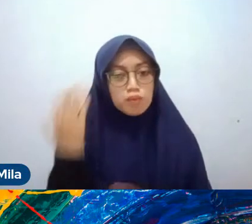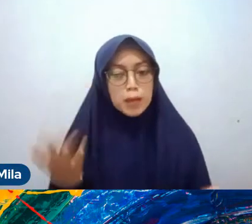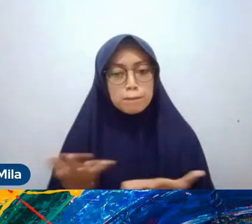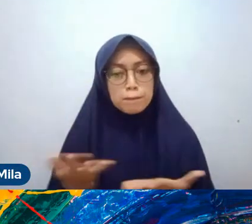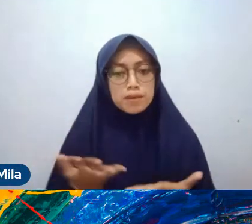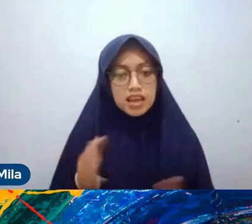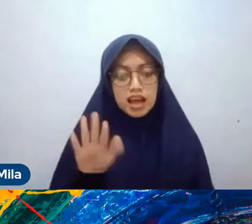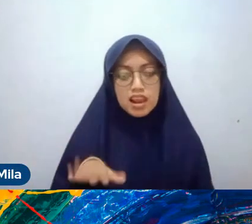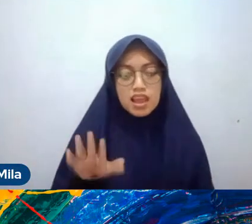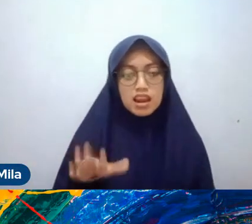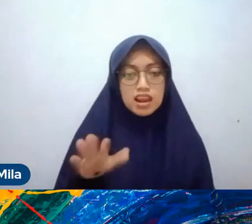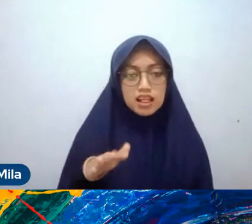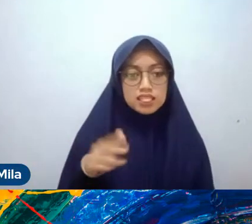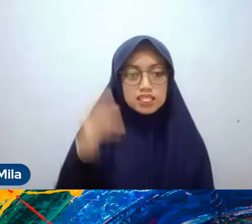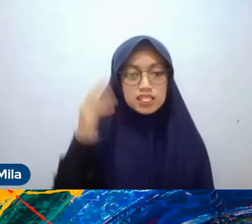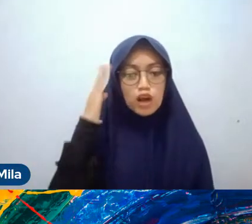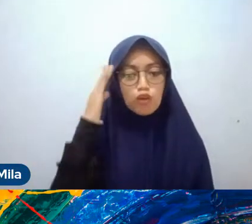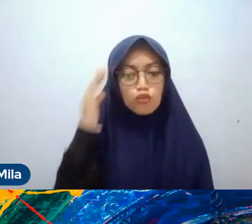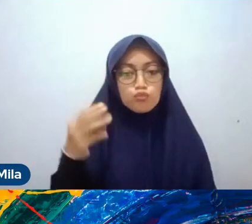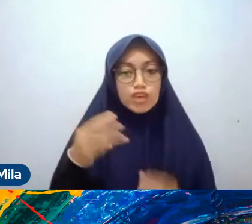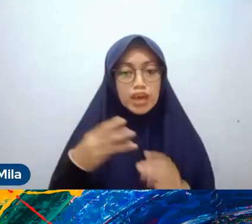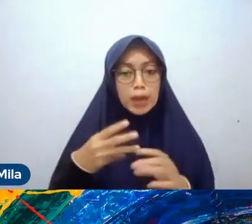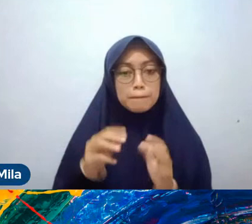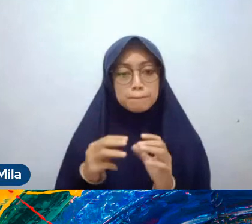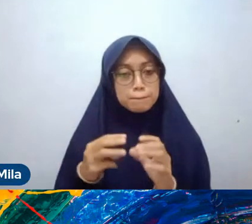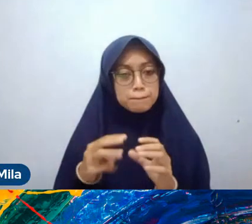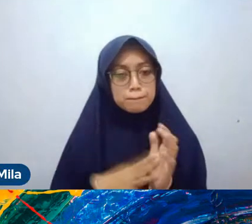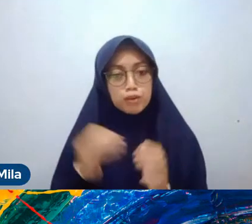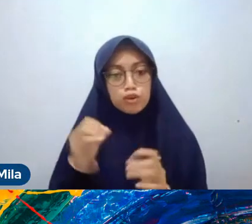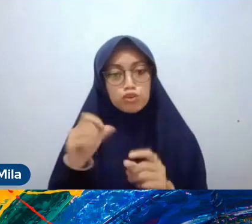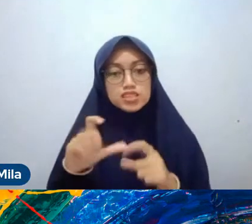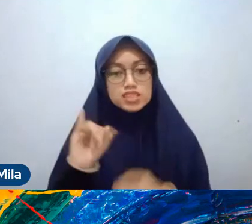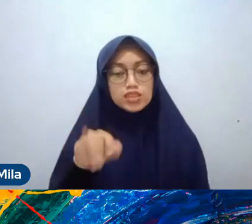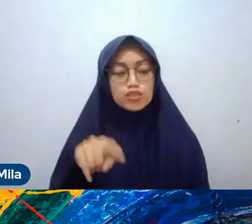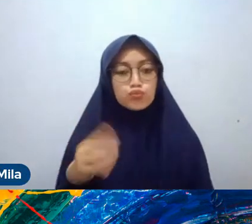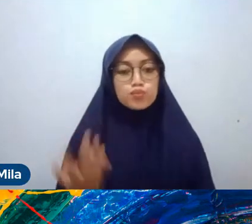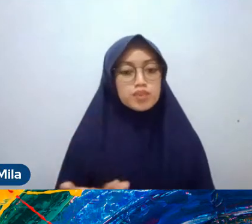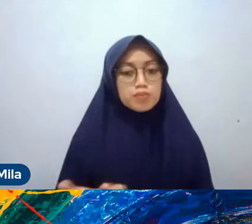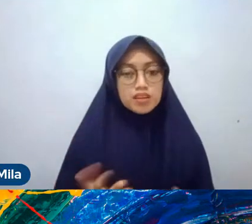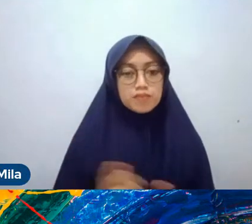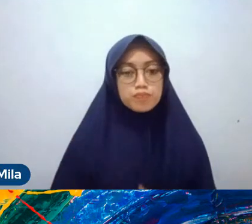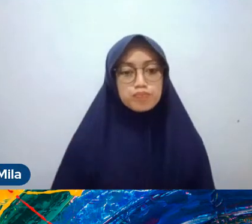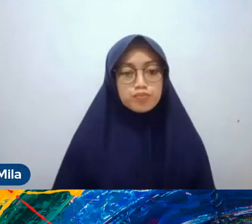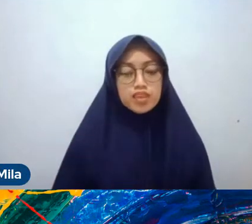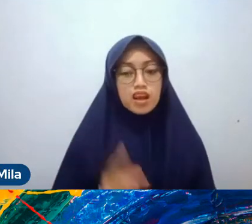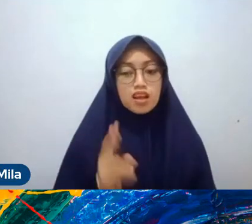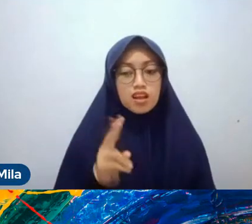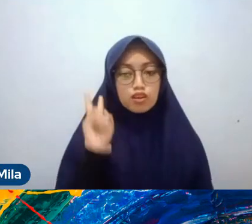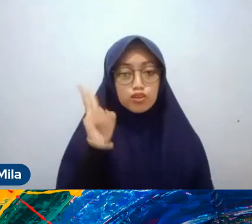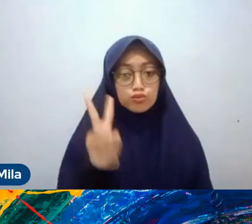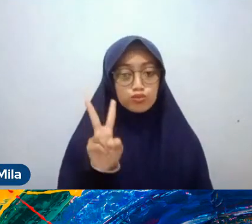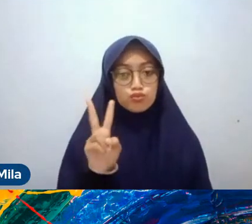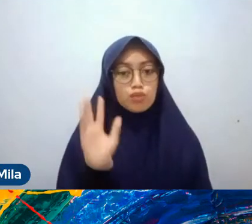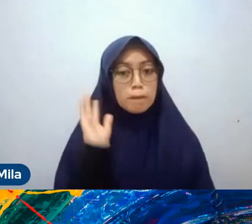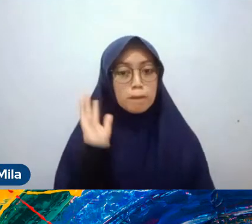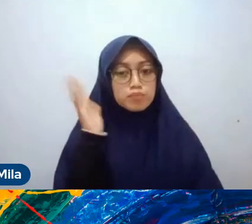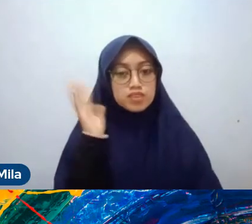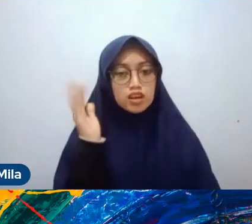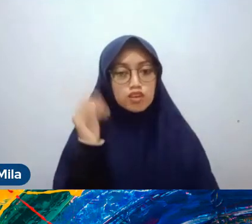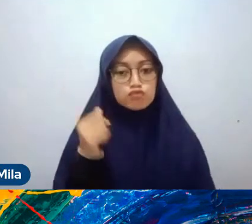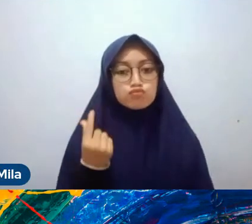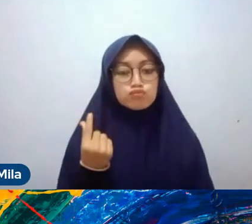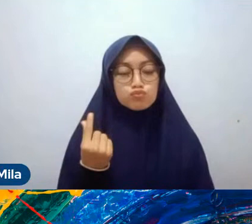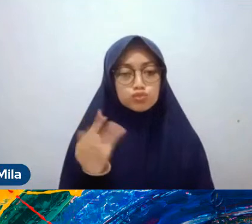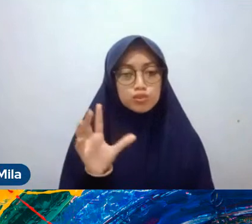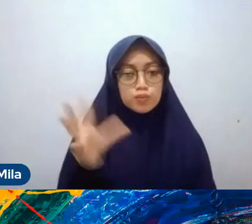bisa mengelola emosi dengan baik. Nah, pada sesi ini akan hadir dua pembicara hebat yang akan membantu kita untuk